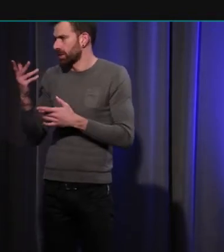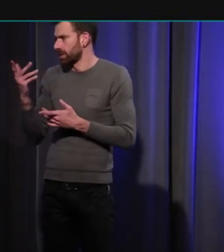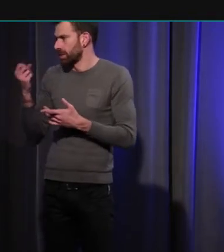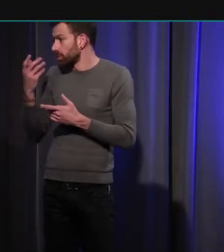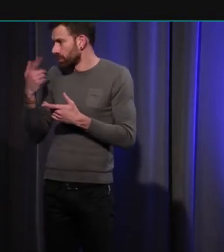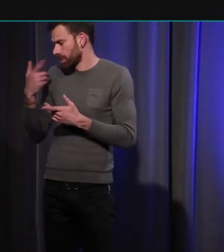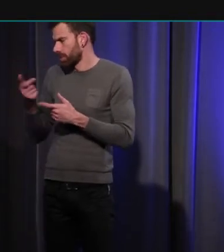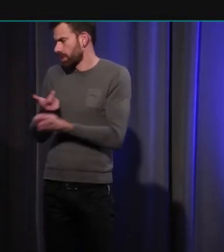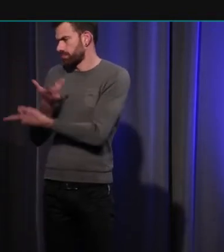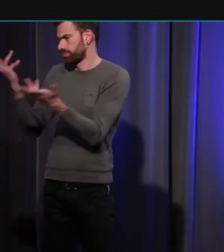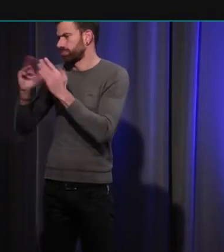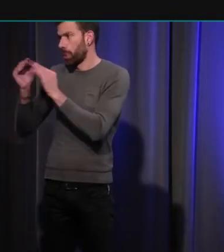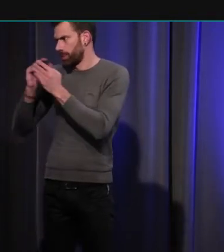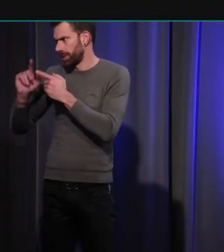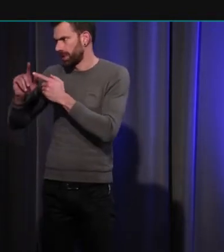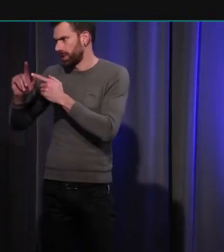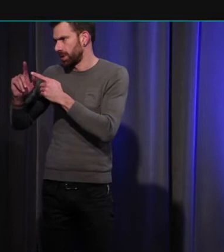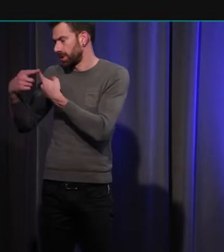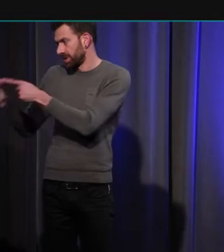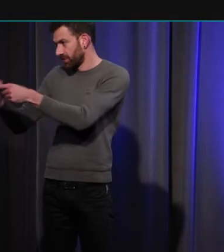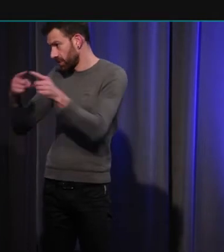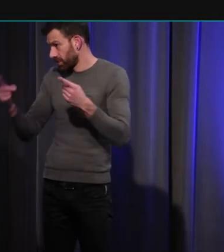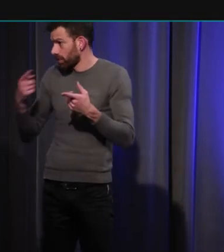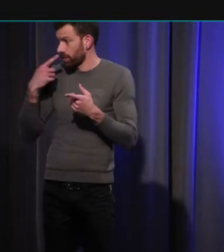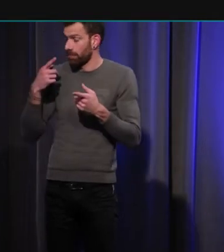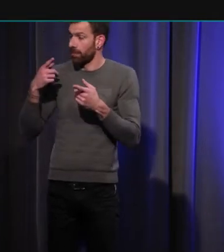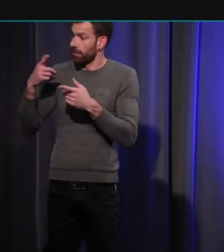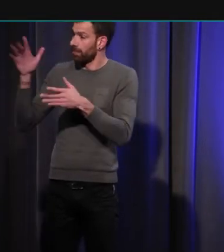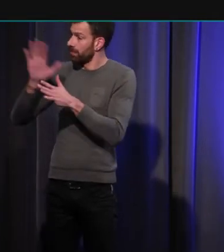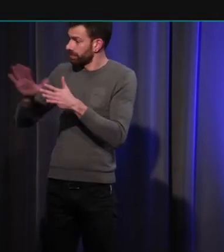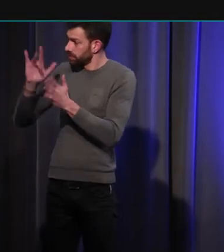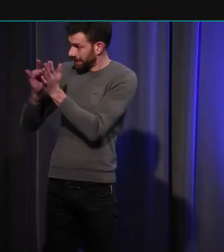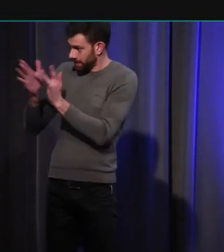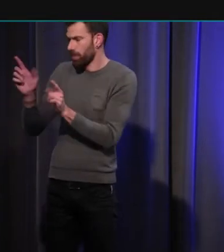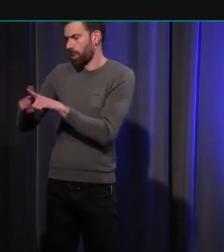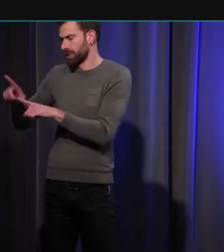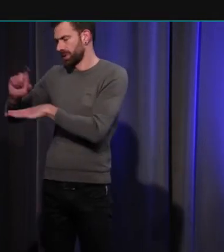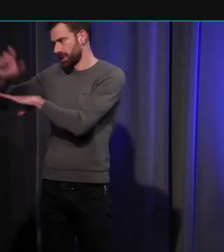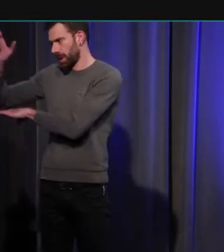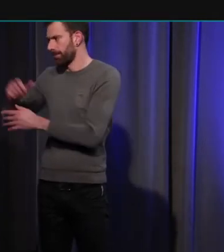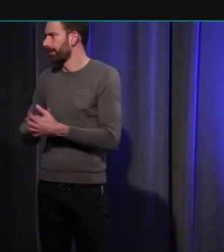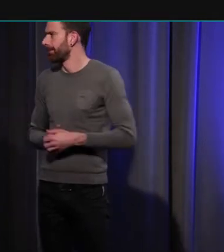communautés différentes un orient pas seulement au sein du christianisme mais aussi de l'islam